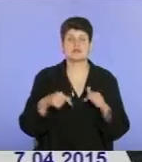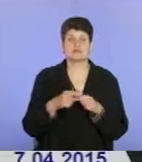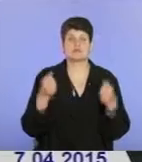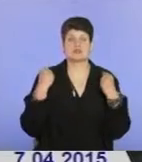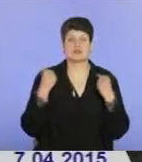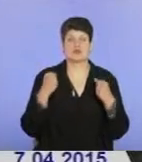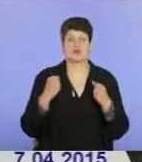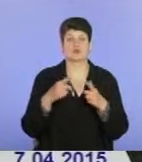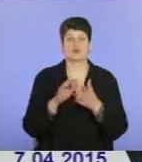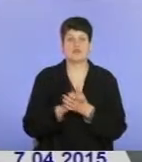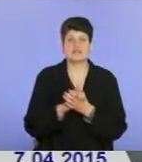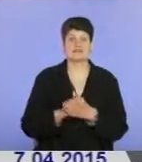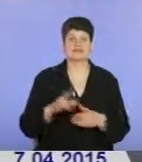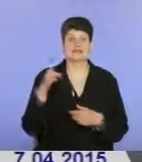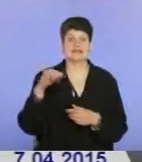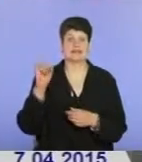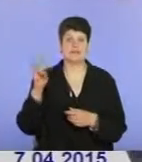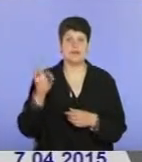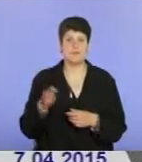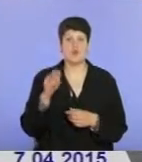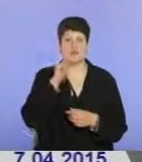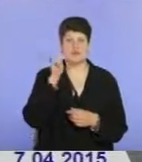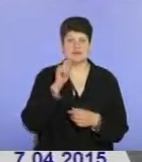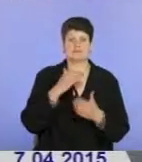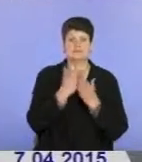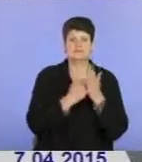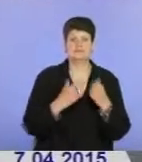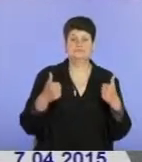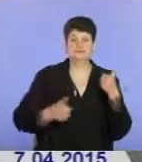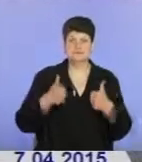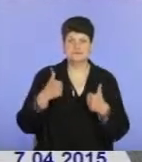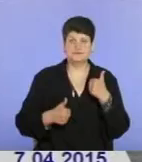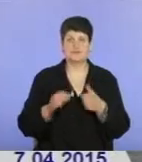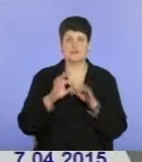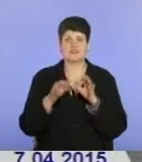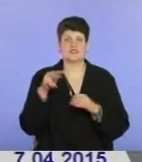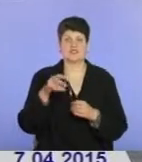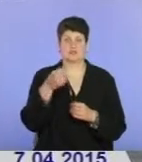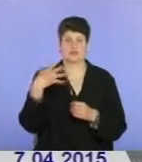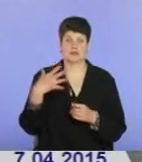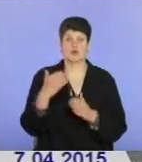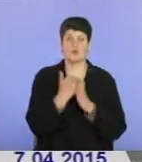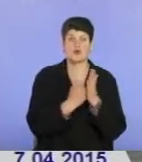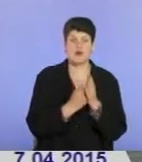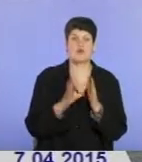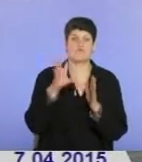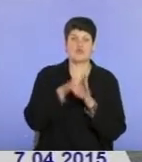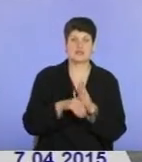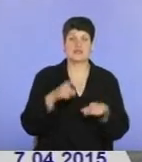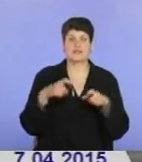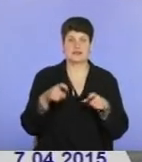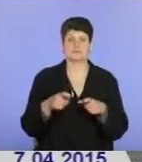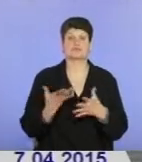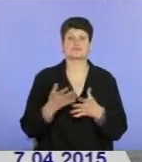Динамо України з легкоатлетичного кросу за програмою змагань динаміада 2015 до програми входив біг на дистанції